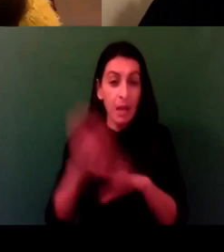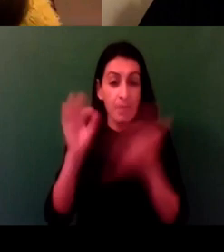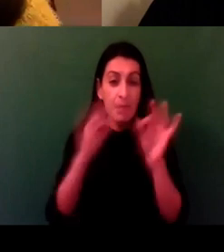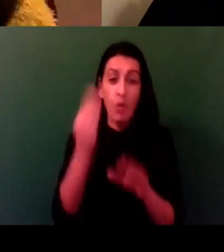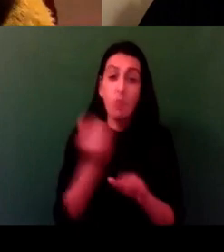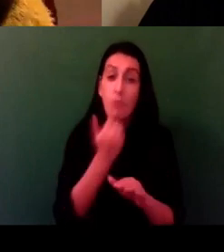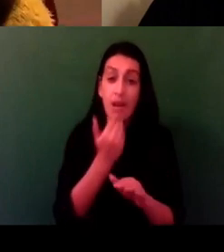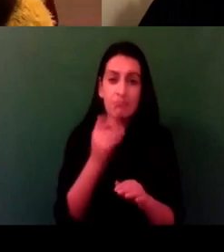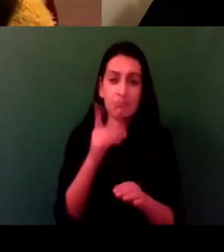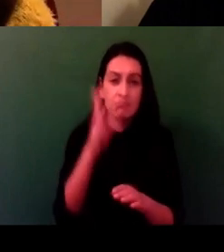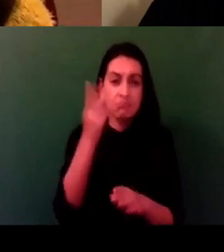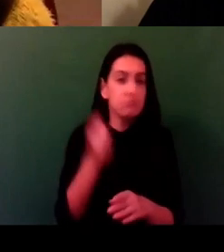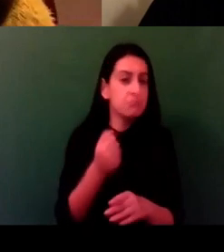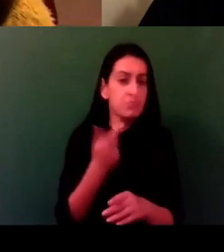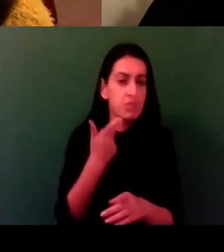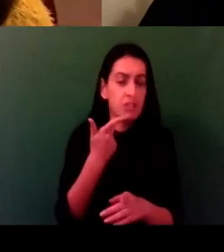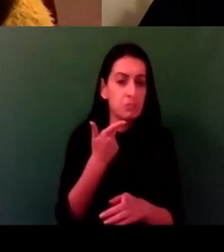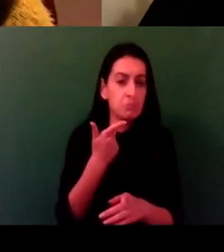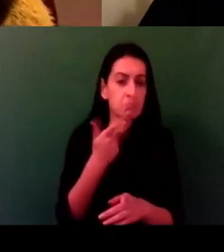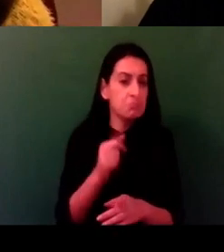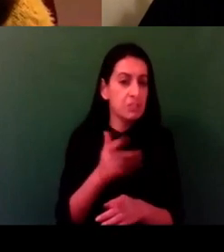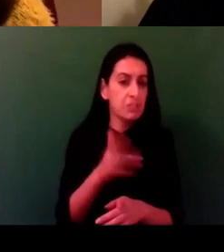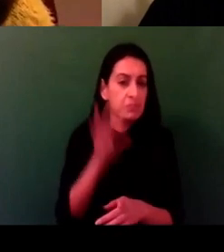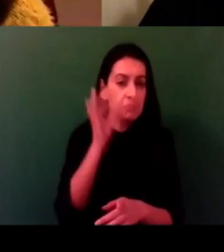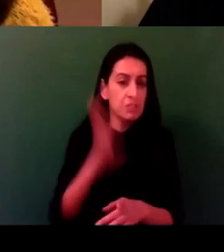temsil ediliyor demiş.